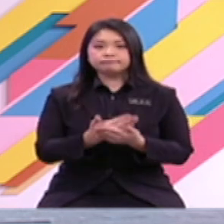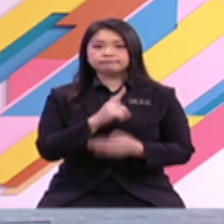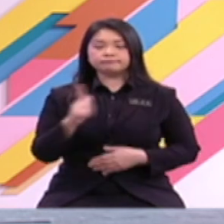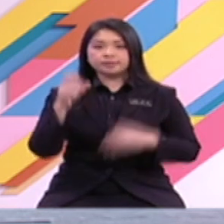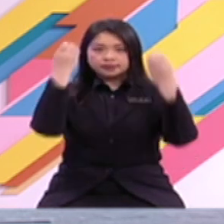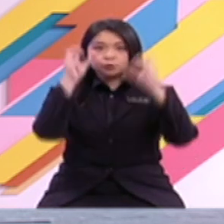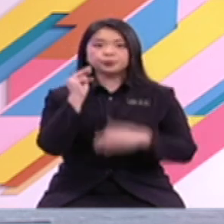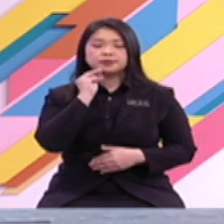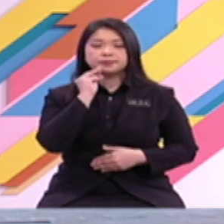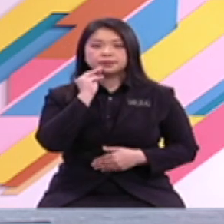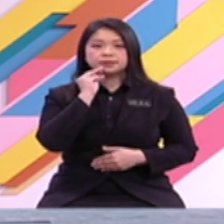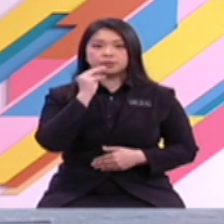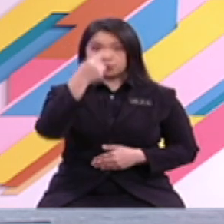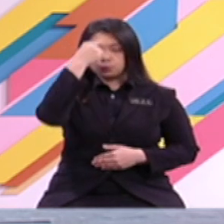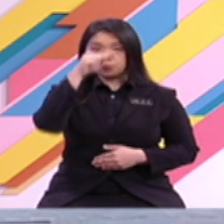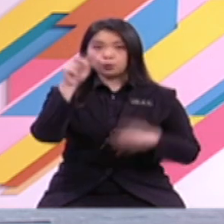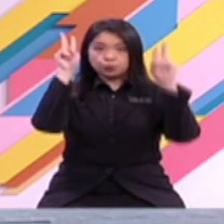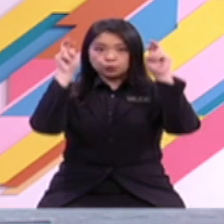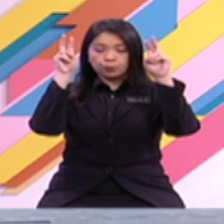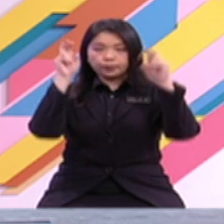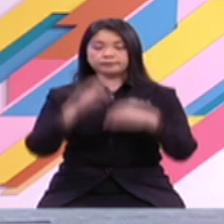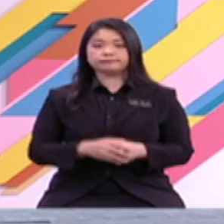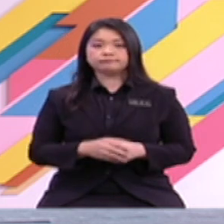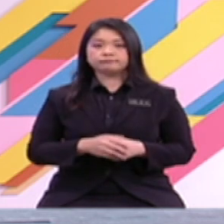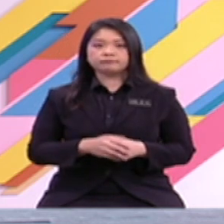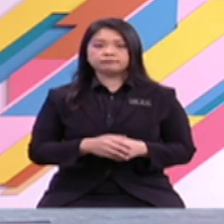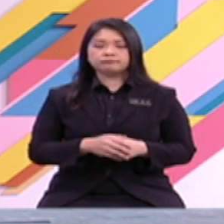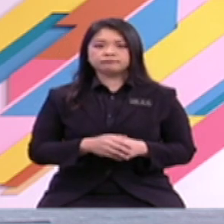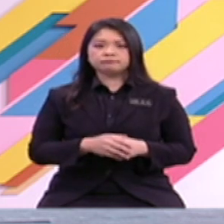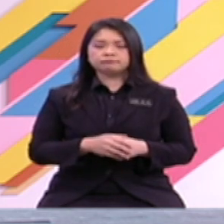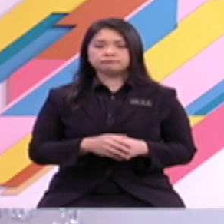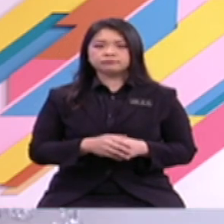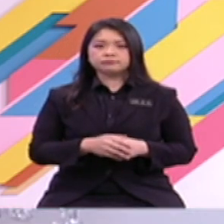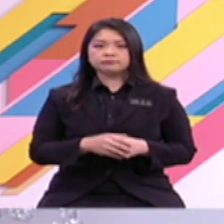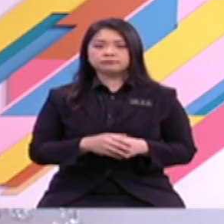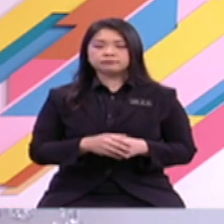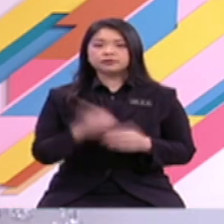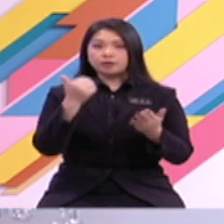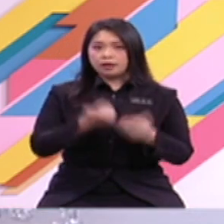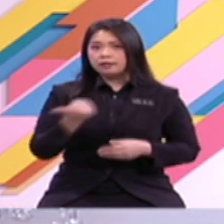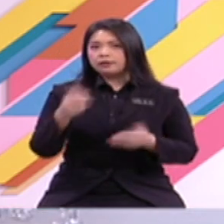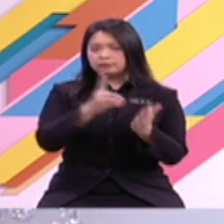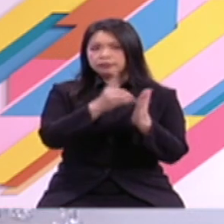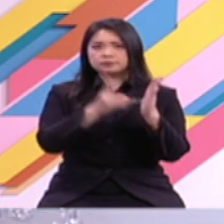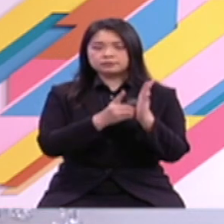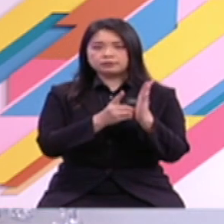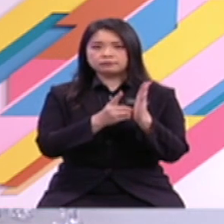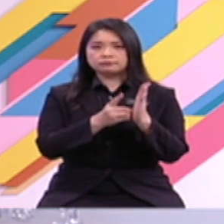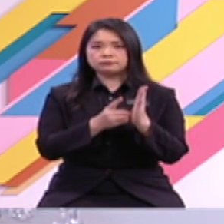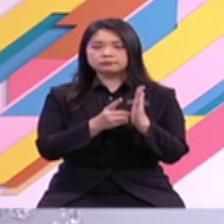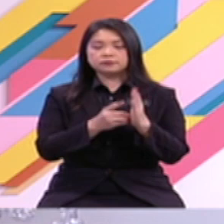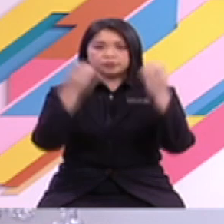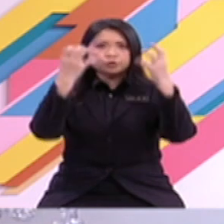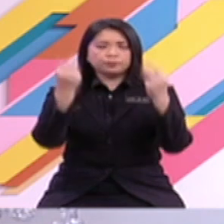gusvira untuk topik kita berkenaan dengan akhlak dasar ekonomi sebagai permulaan mungkin sejenak